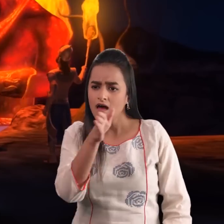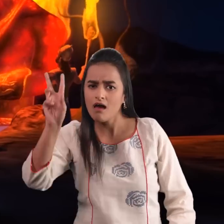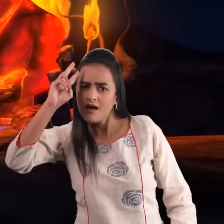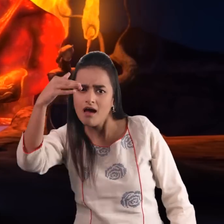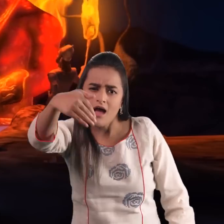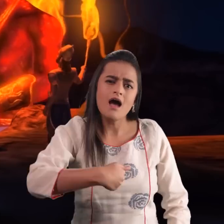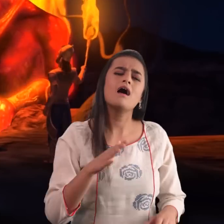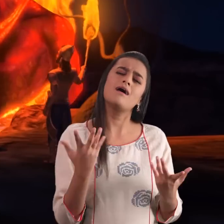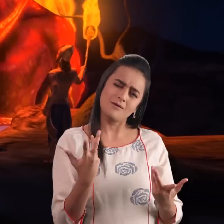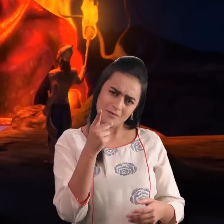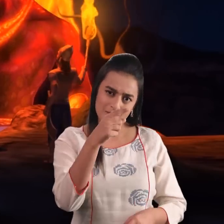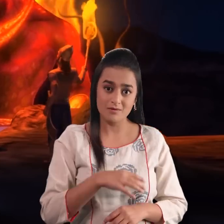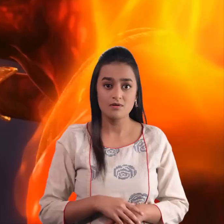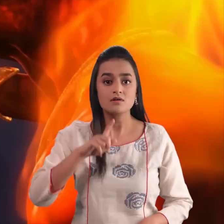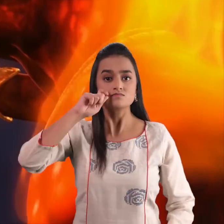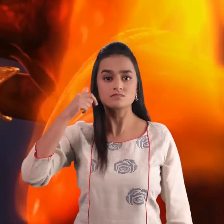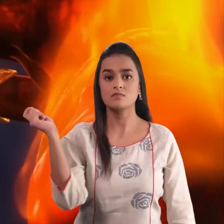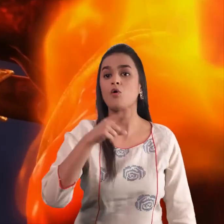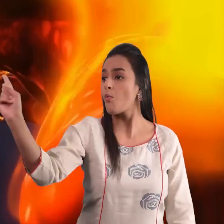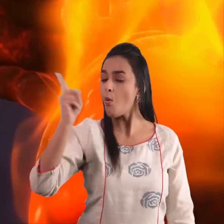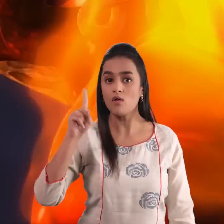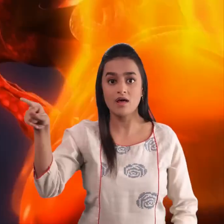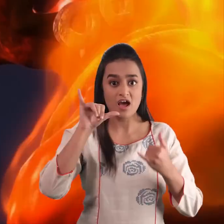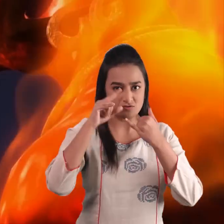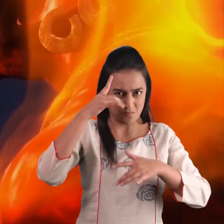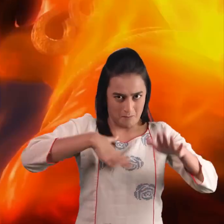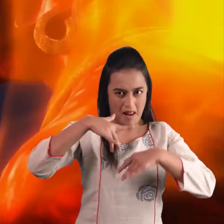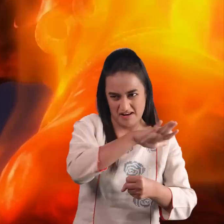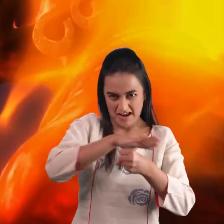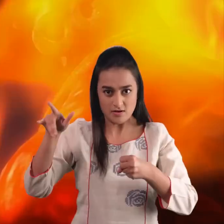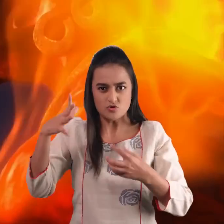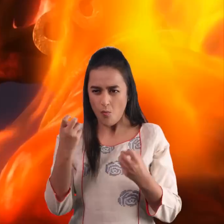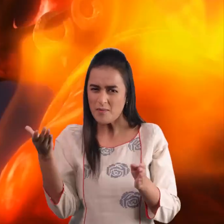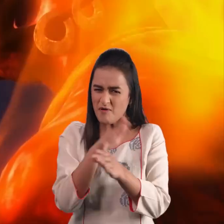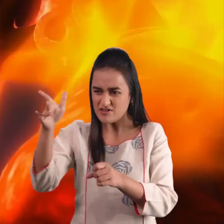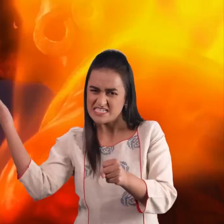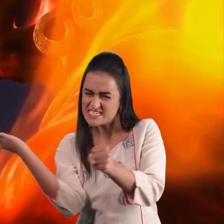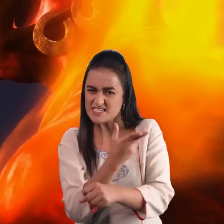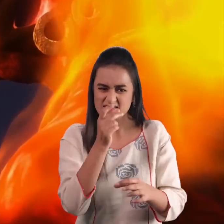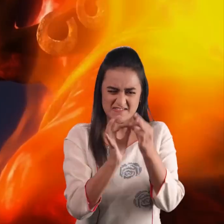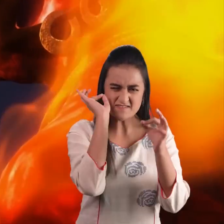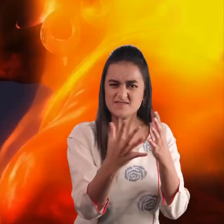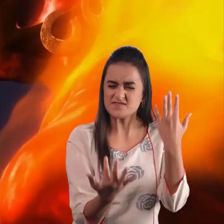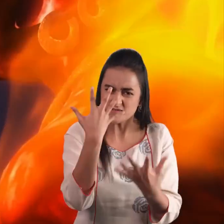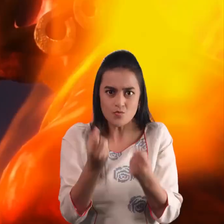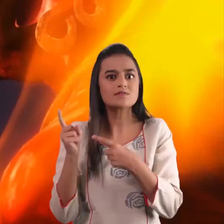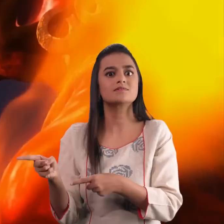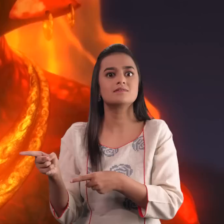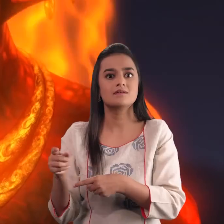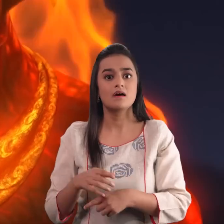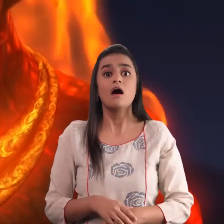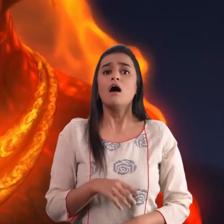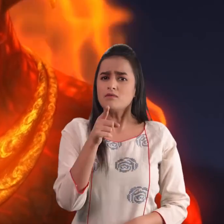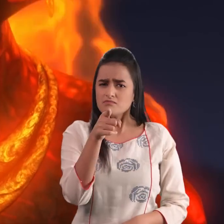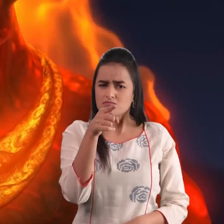पर आज तुम रास्ता भूल के यहाँ कैसे पहुँचे? महाराज कंस की आज्ञा है कि उनके काल के दूत को भस्म कर दिया जाए, इससे पहले कि वो उनके विनाश का कारण